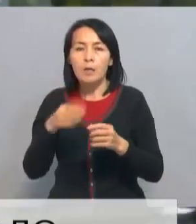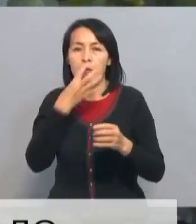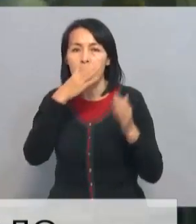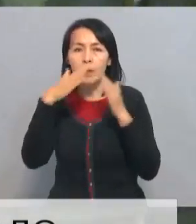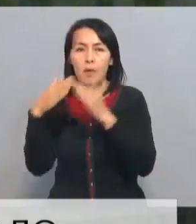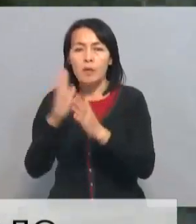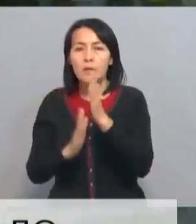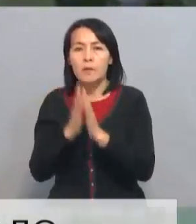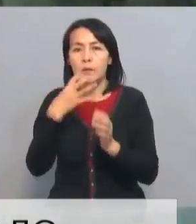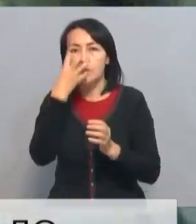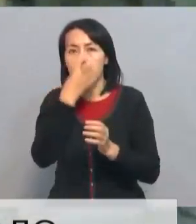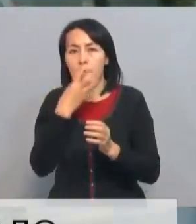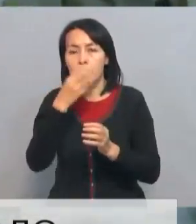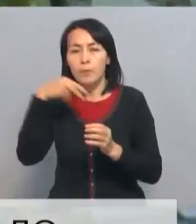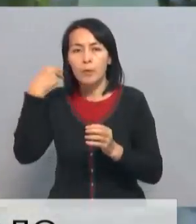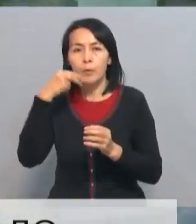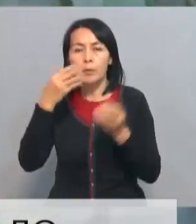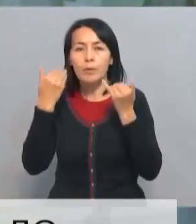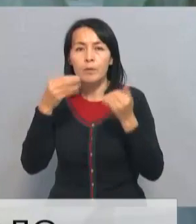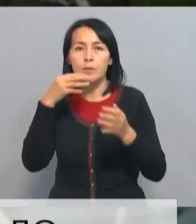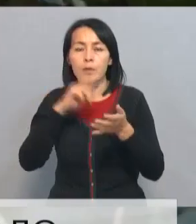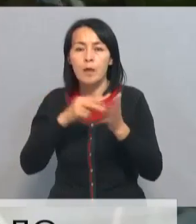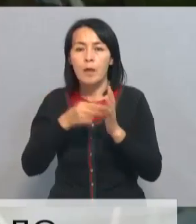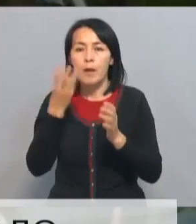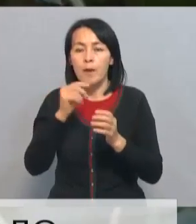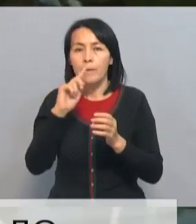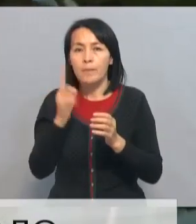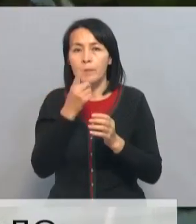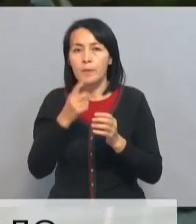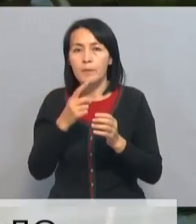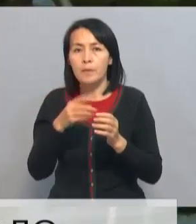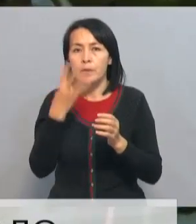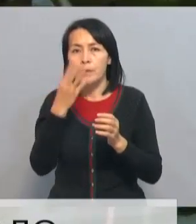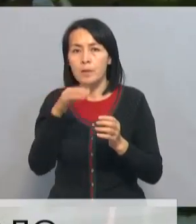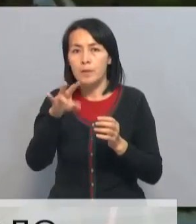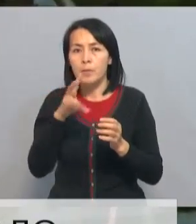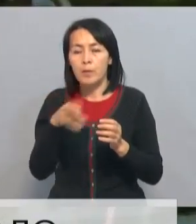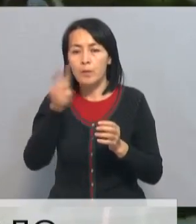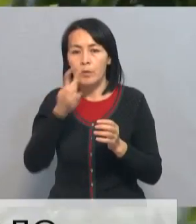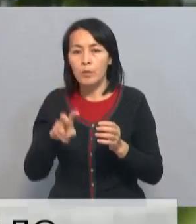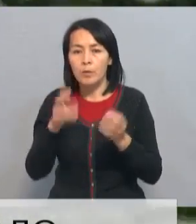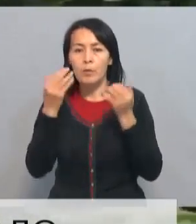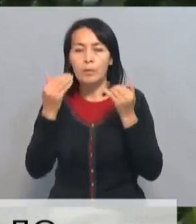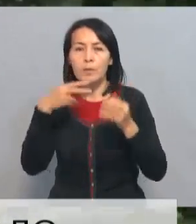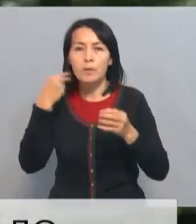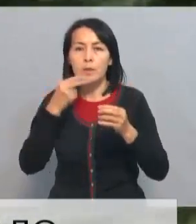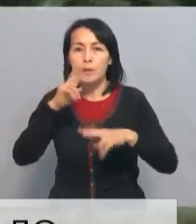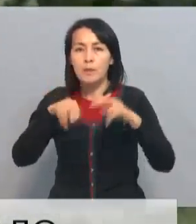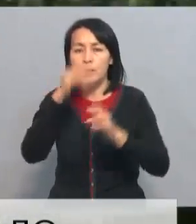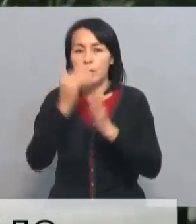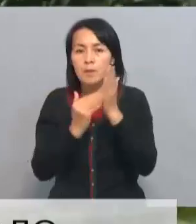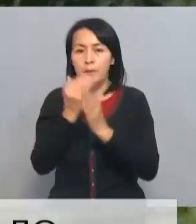теплице выращивают помидоры и клубнику. Стоимость проекта на первом этапе составляет 4 миллиона долларов США. Качество строительства